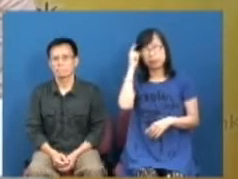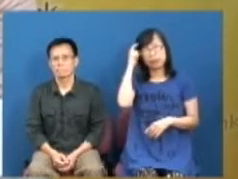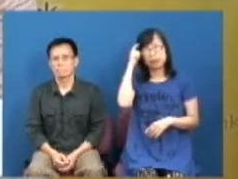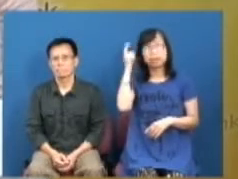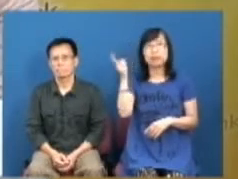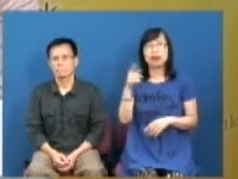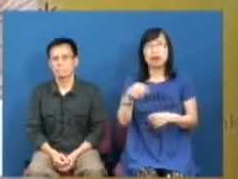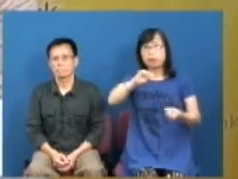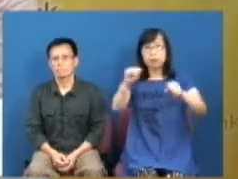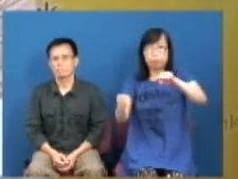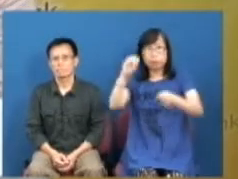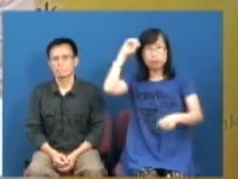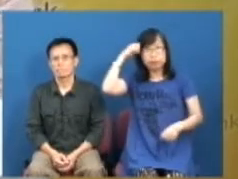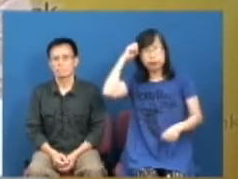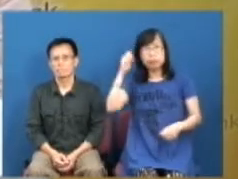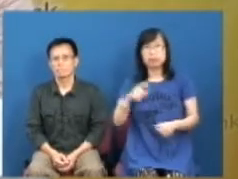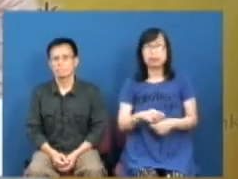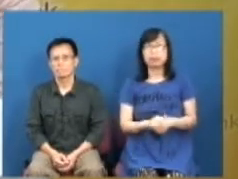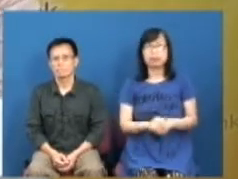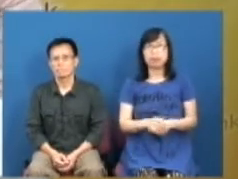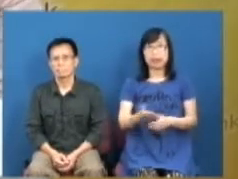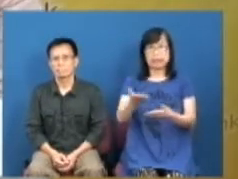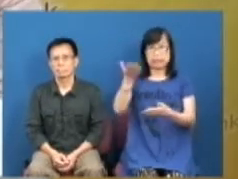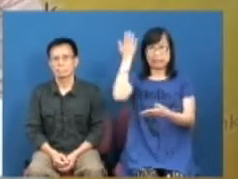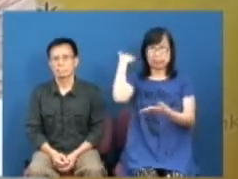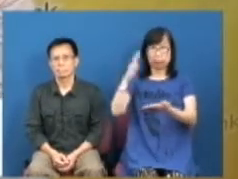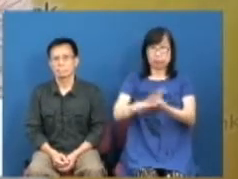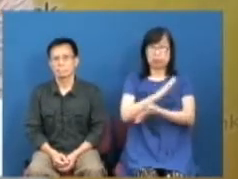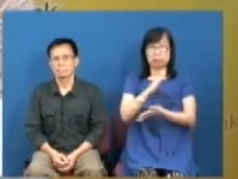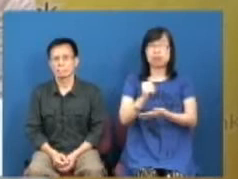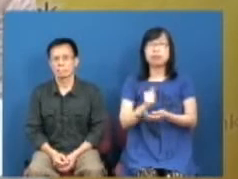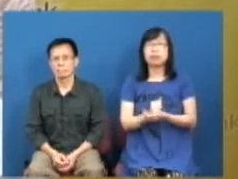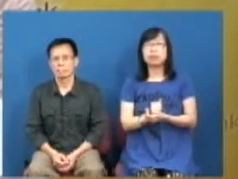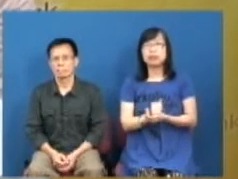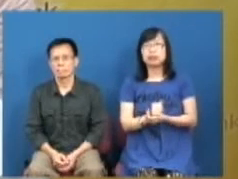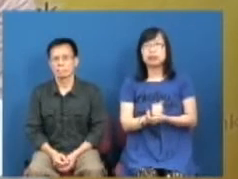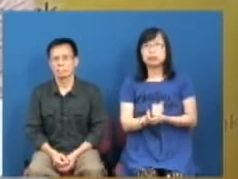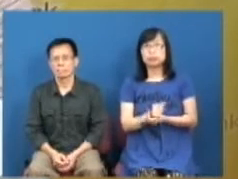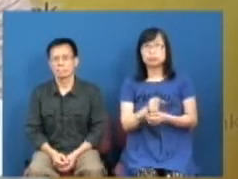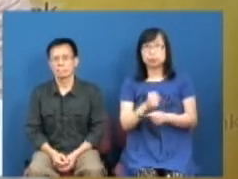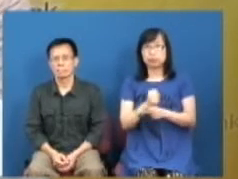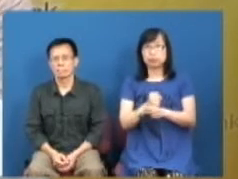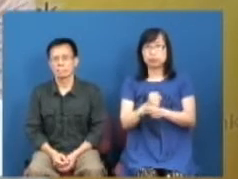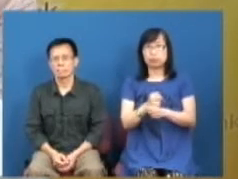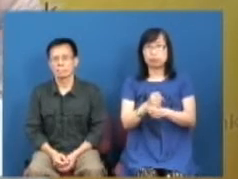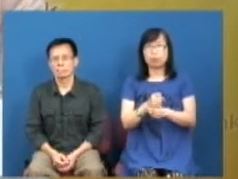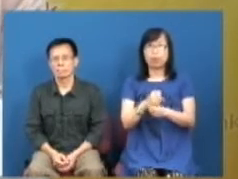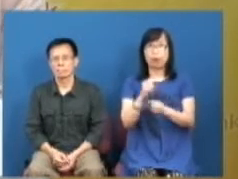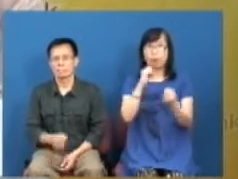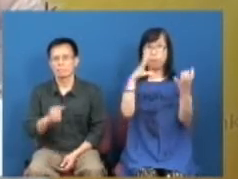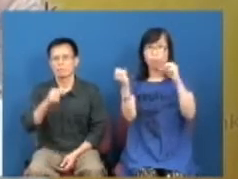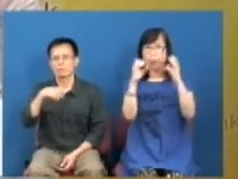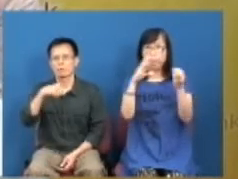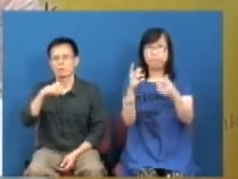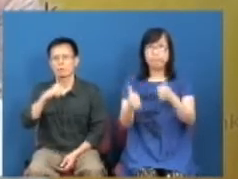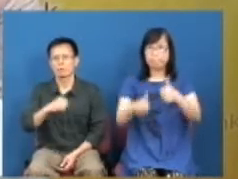科研嗰方面之外咧，其實我前年啊，應該前年我做一個 一個辯論比賽。 嗯。 咁